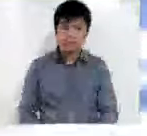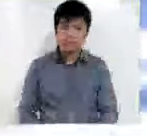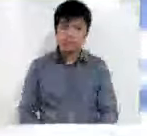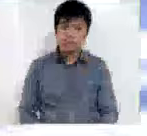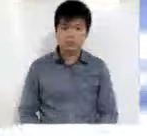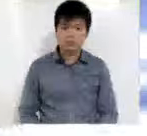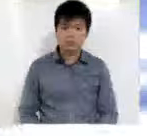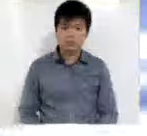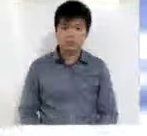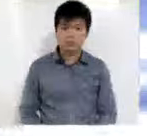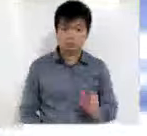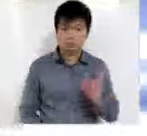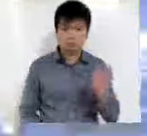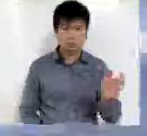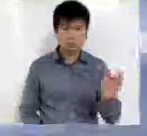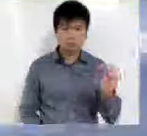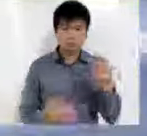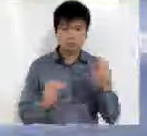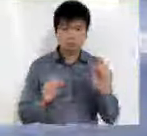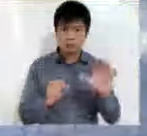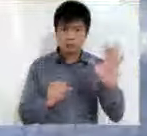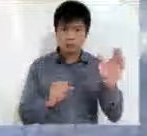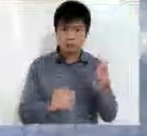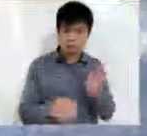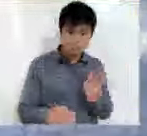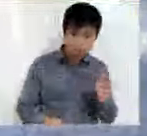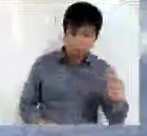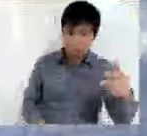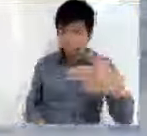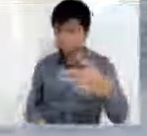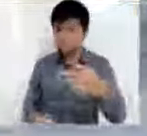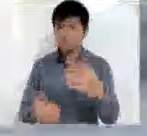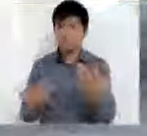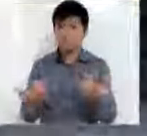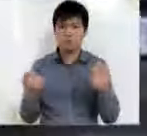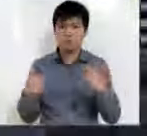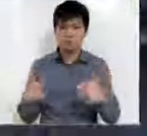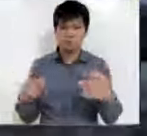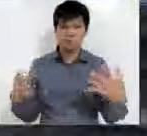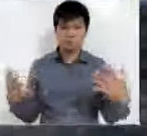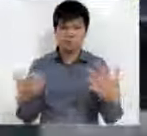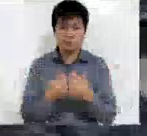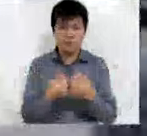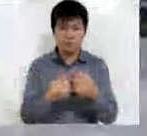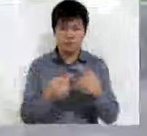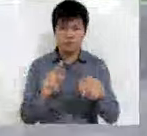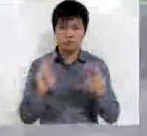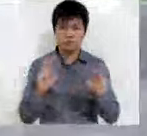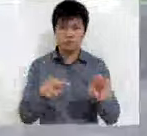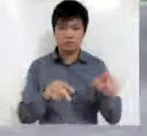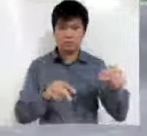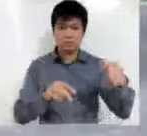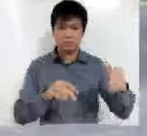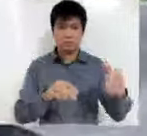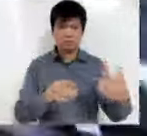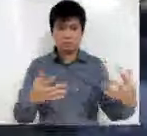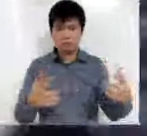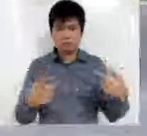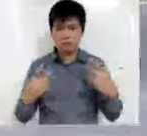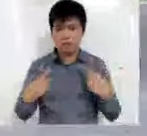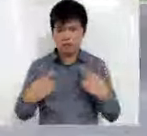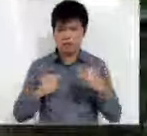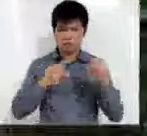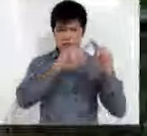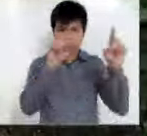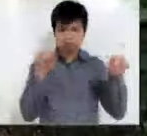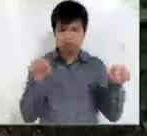News 5 ang tinaguri ang killer curve kung saan nangyari ang aksidente. Hindi kalayuan mula sa crash site, may mga warning sign na